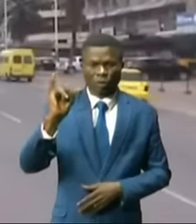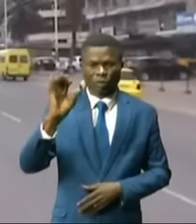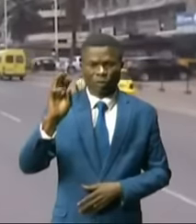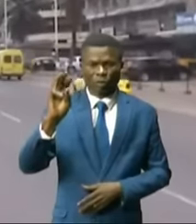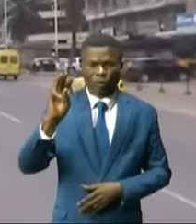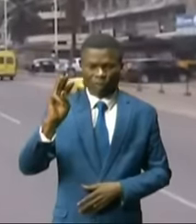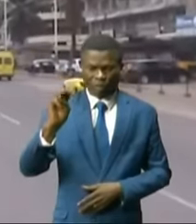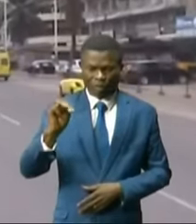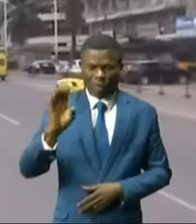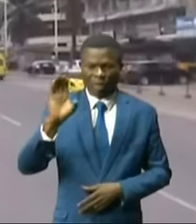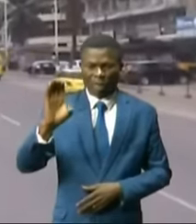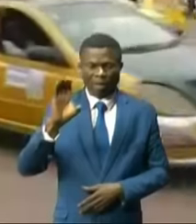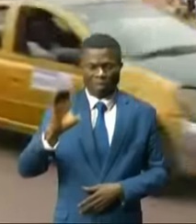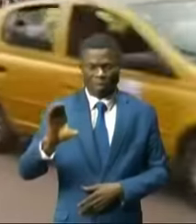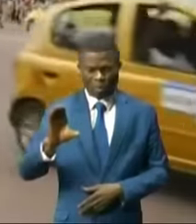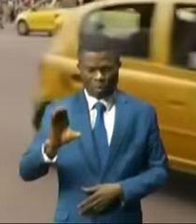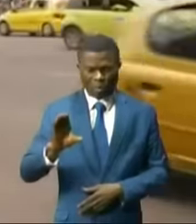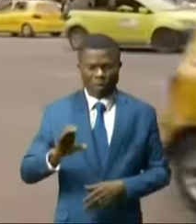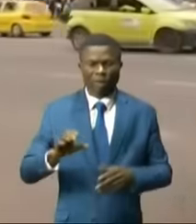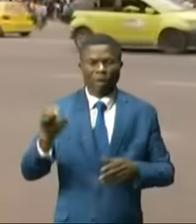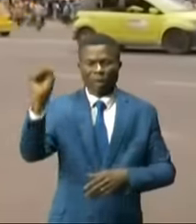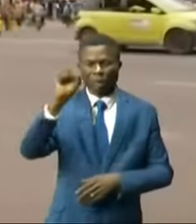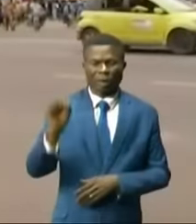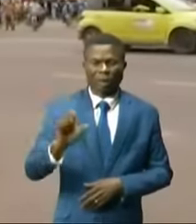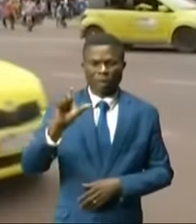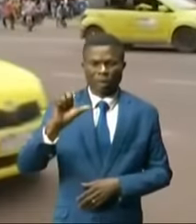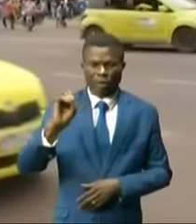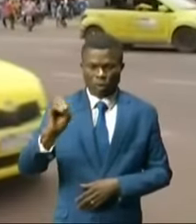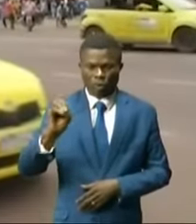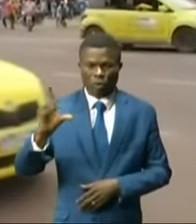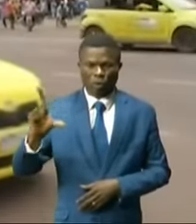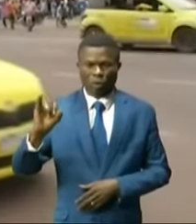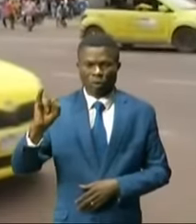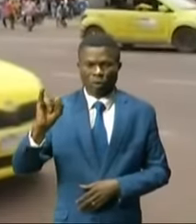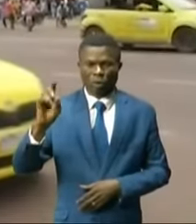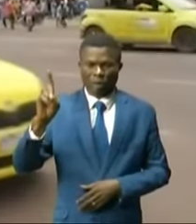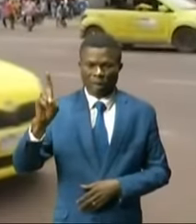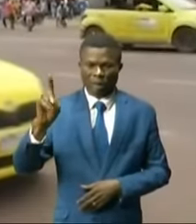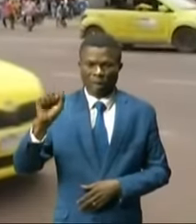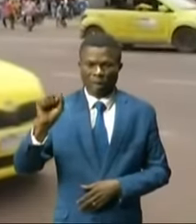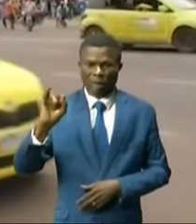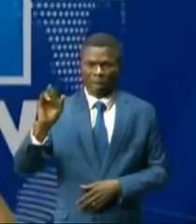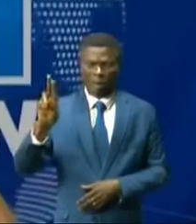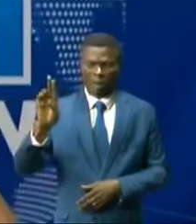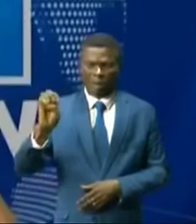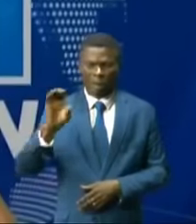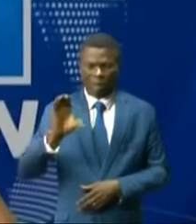personnels physiques et au guichet des Solidaires Bank pour les personnes morales.